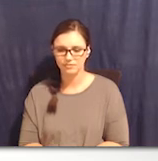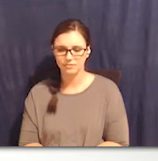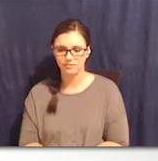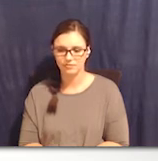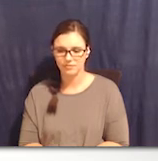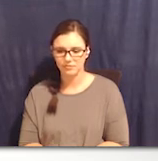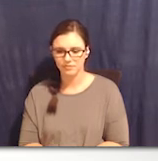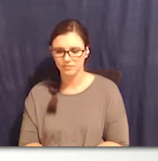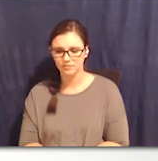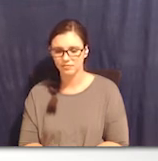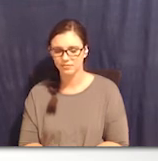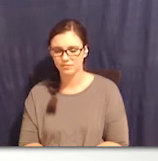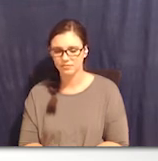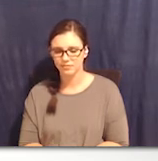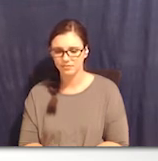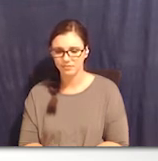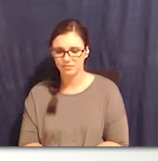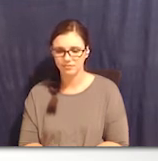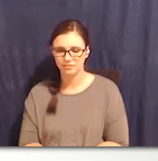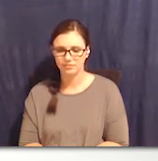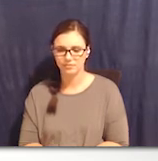fin tout à bout du